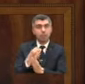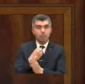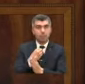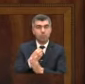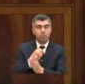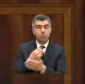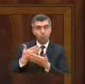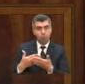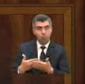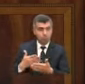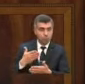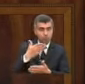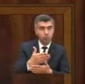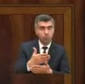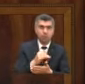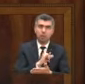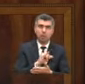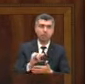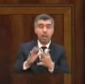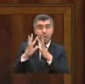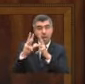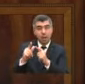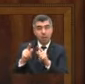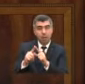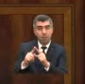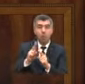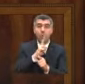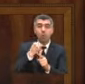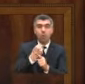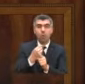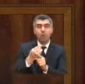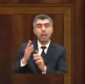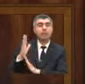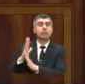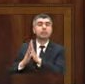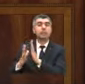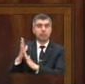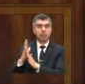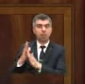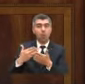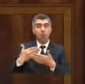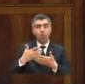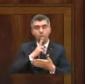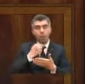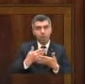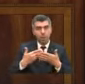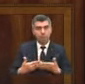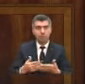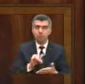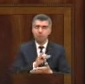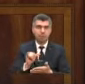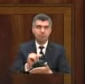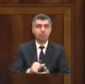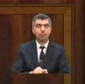ونخرجو اليوم. فلذلك الأرقام ديال اليوم مسؤول عليها الحكومات السابقة ماشي الحكومات الحالية. وبالتالي فيما